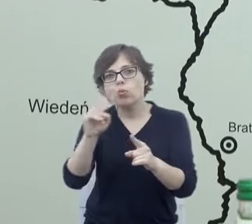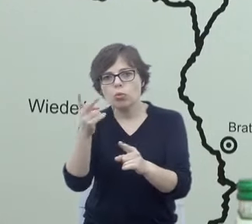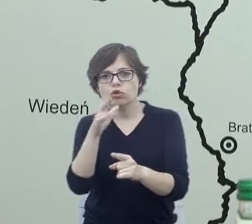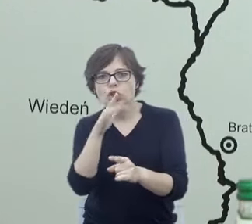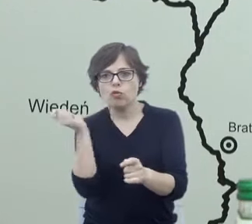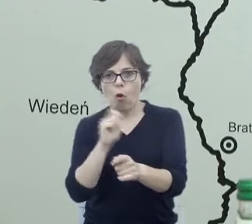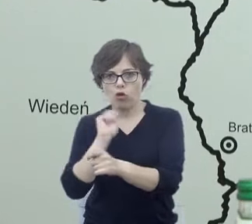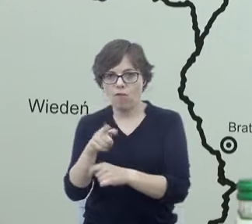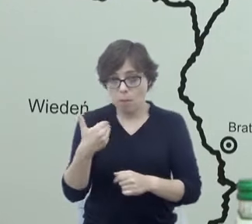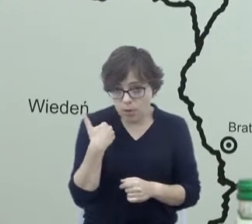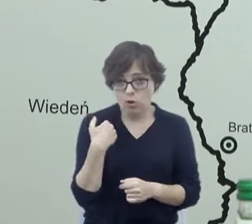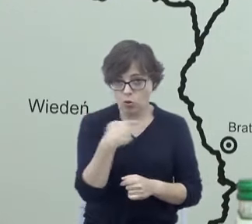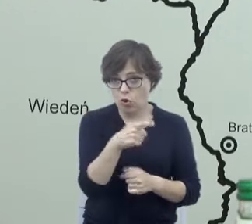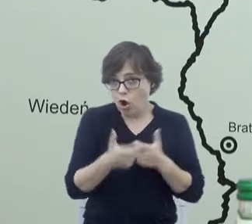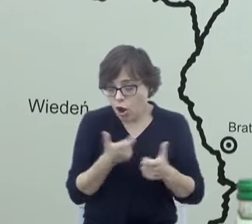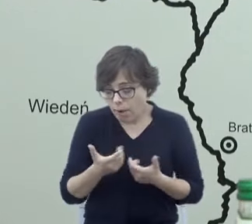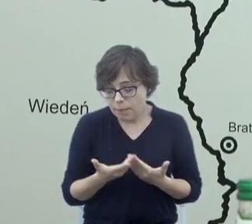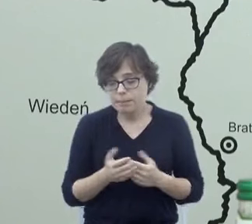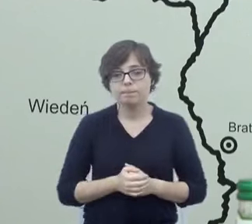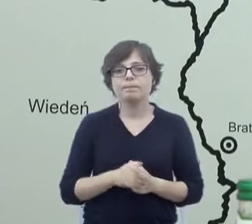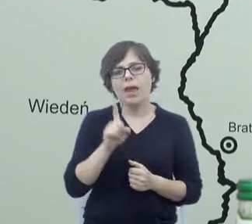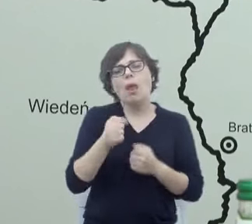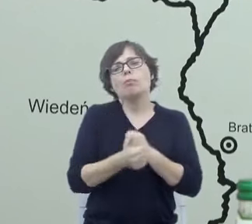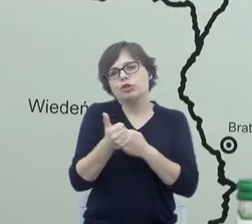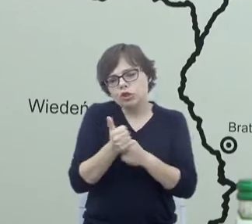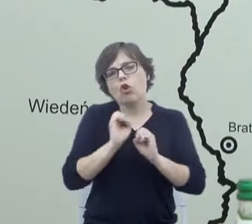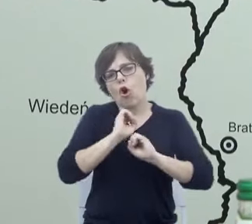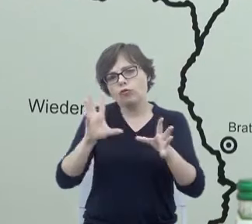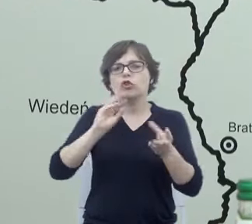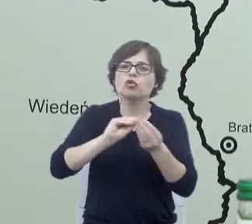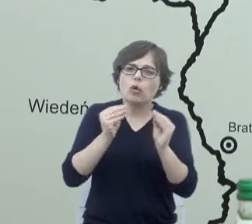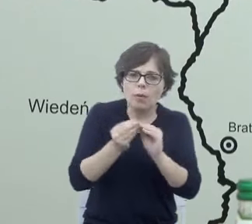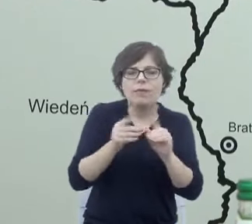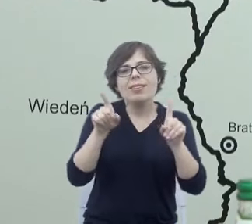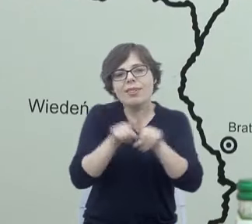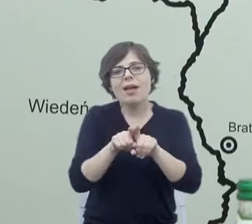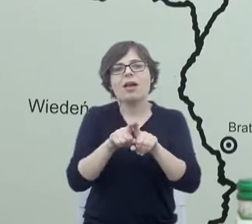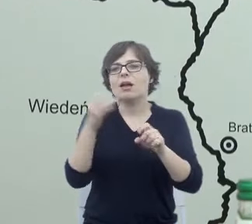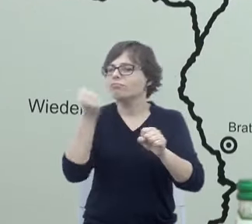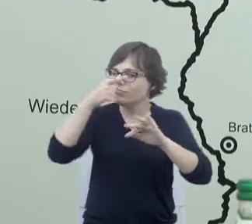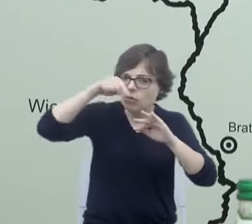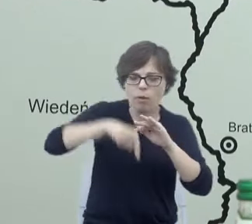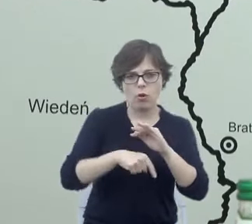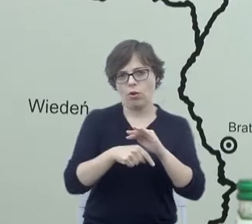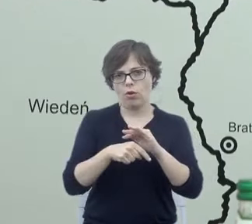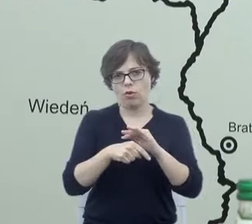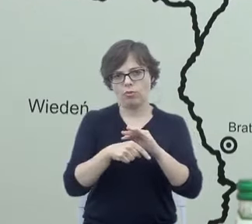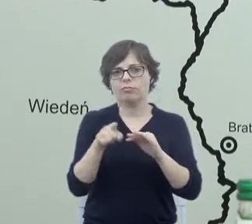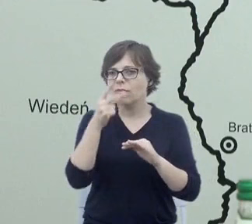przyczyny są bardzo złożone. Na pewno przede wszystkim, czy bardzo głęboko sięgający